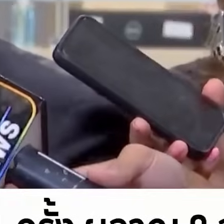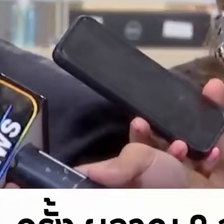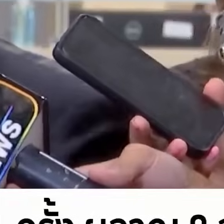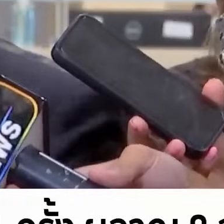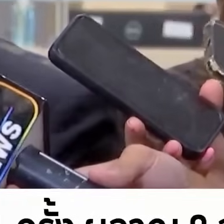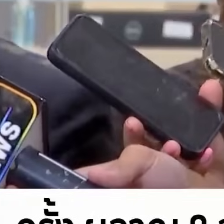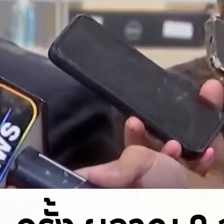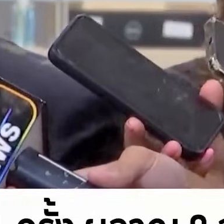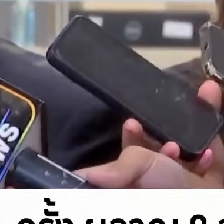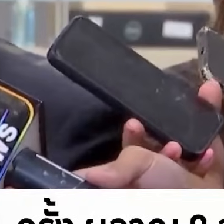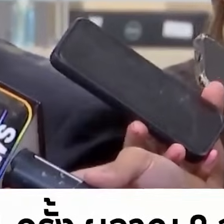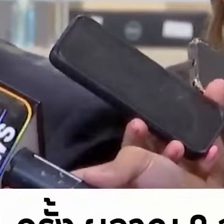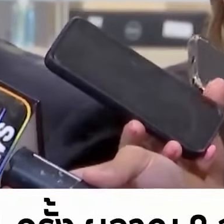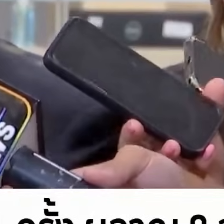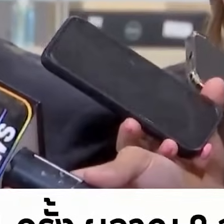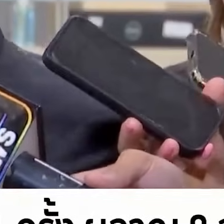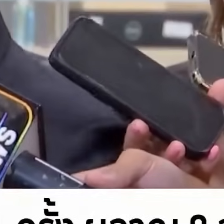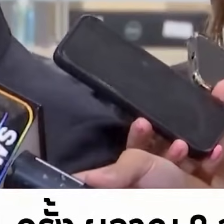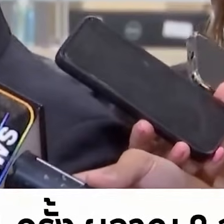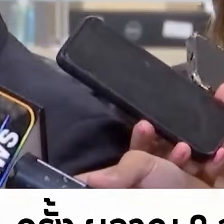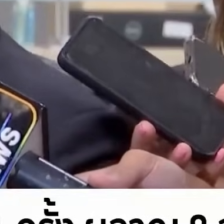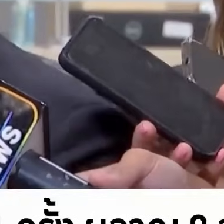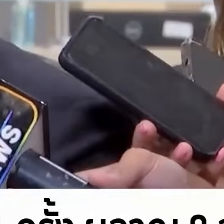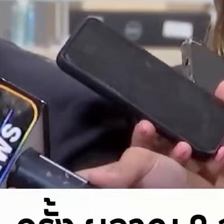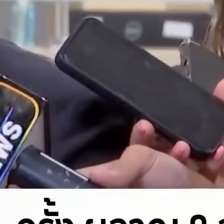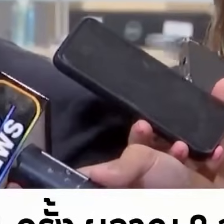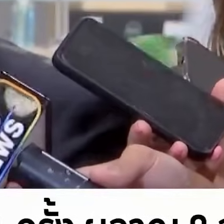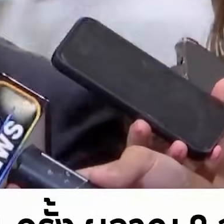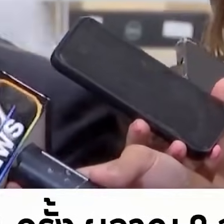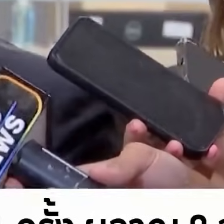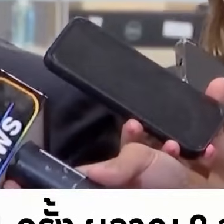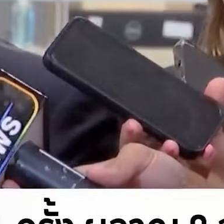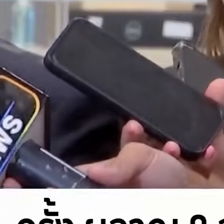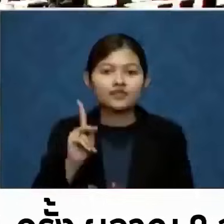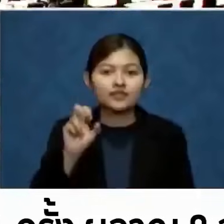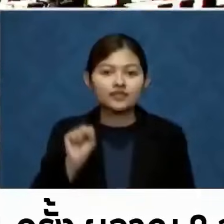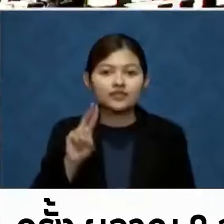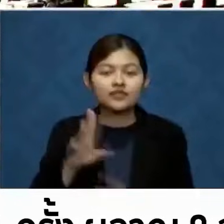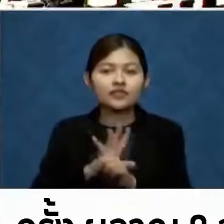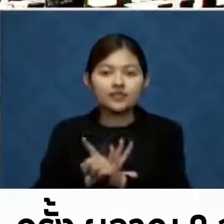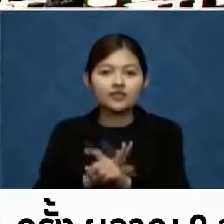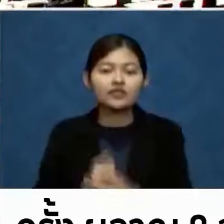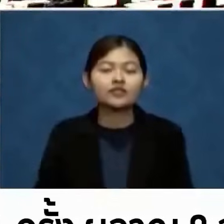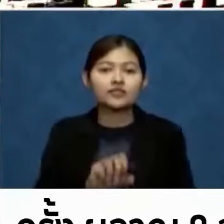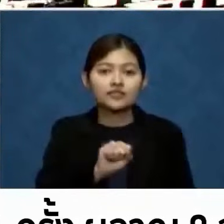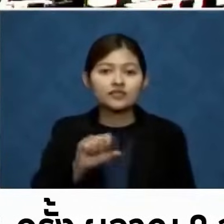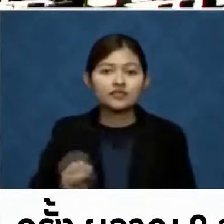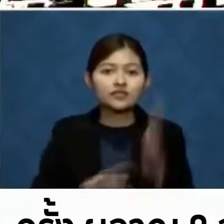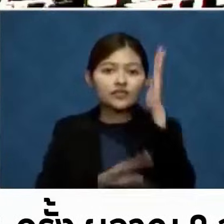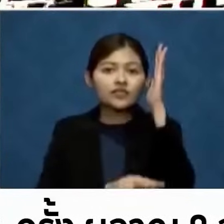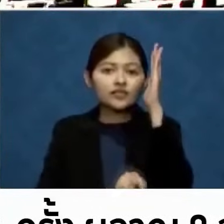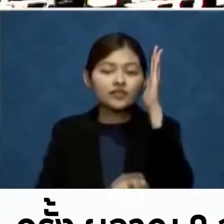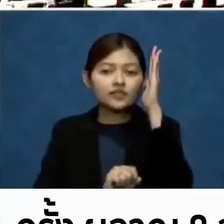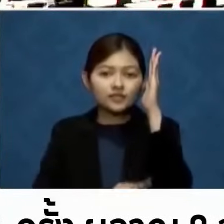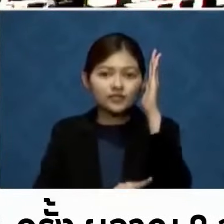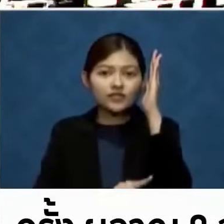ประเทศชาติเสียหายประชาชนเสียโอกาสเหตการสภาล่มเมื่อ 13ธันวาคมในขั้นตอนของการแสดงตนเป็นองค์ประชุมก่อนลวง